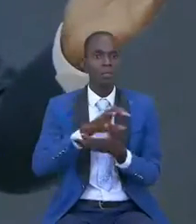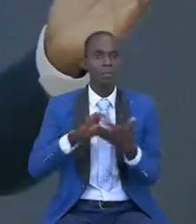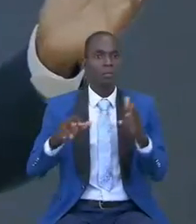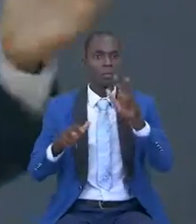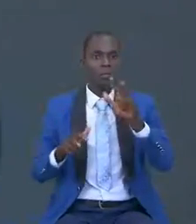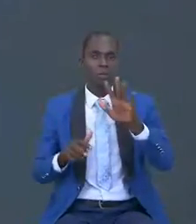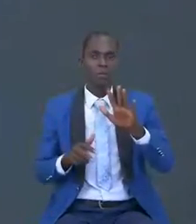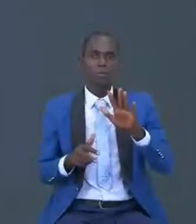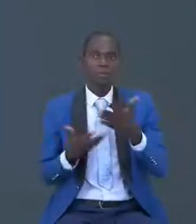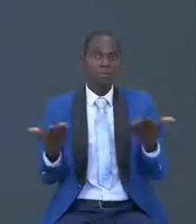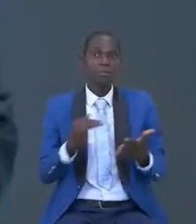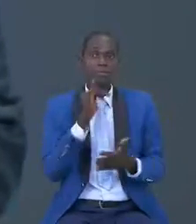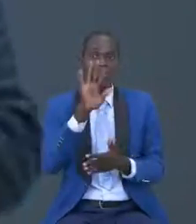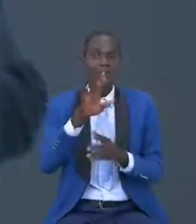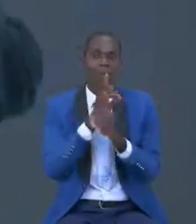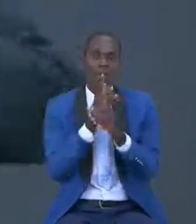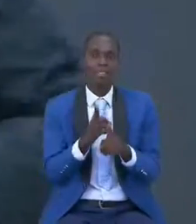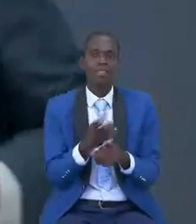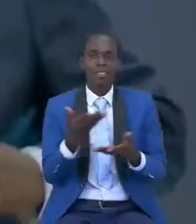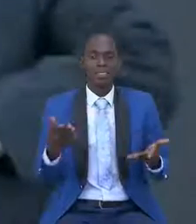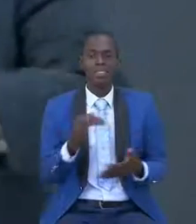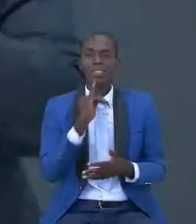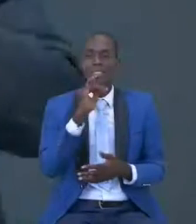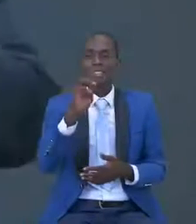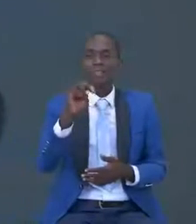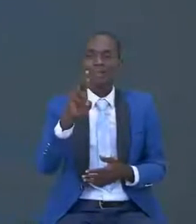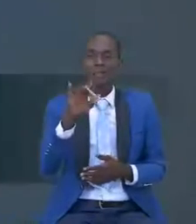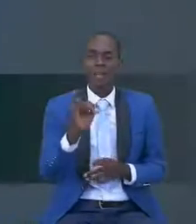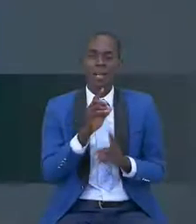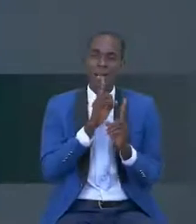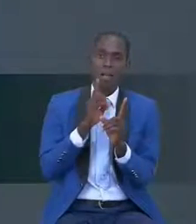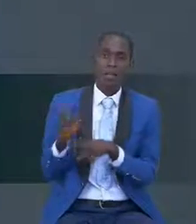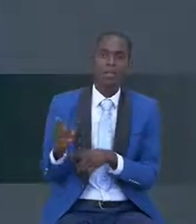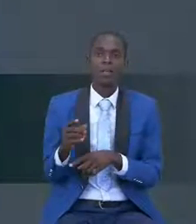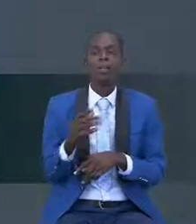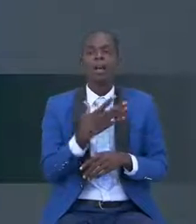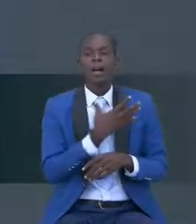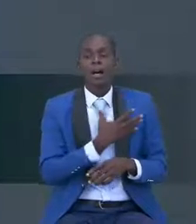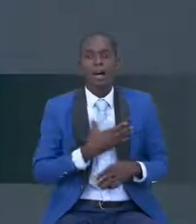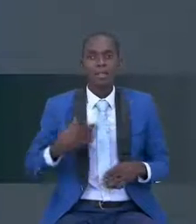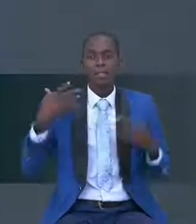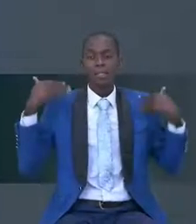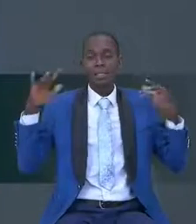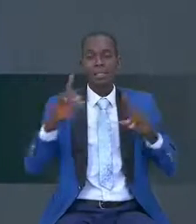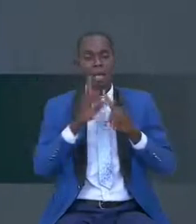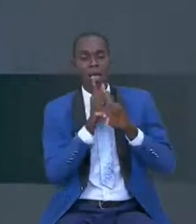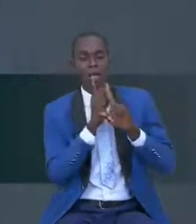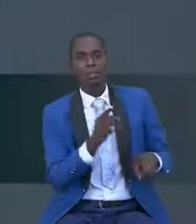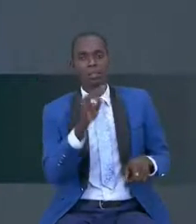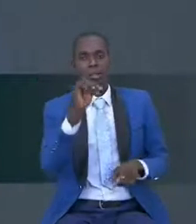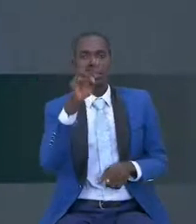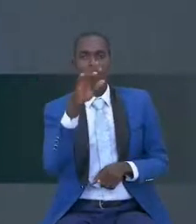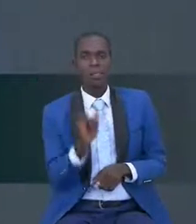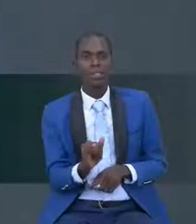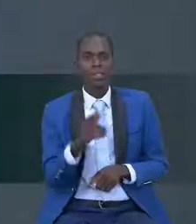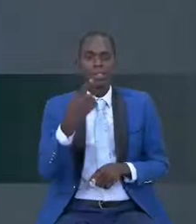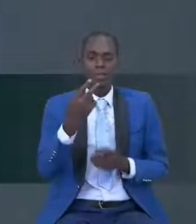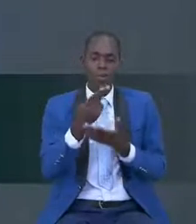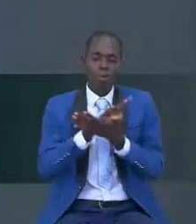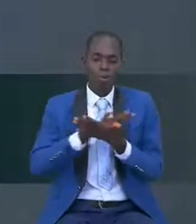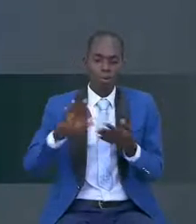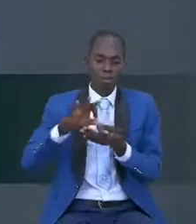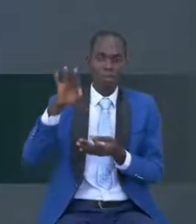Voici ta réponse. Voici la réponse de Marie. L'ange lui répondit, le